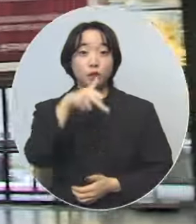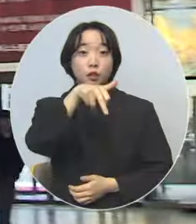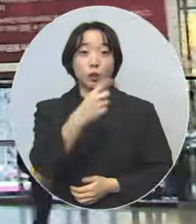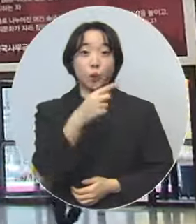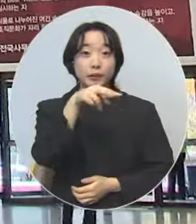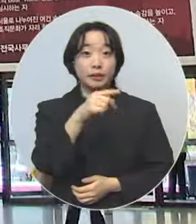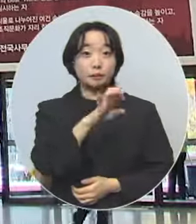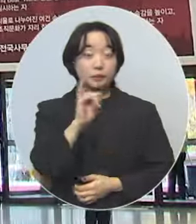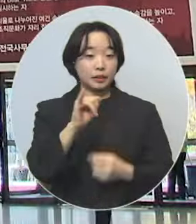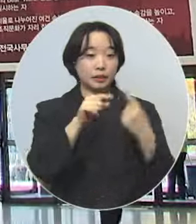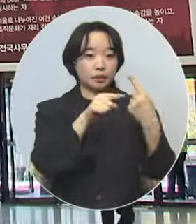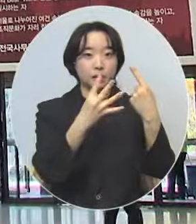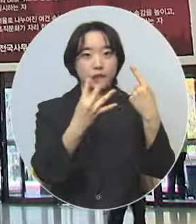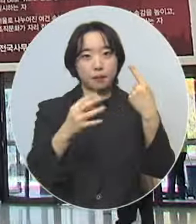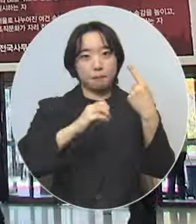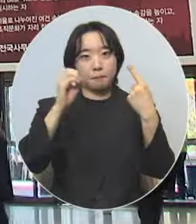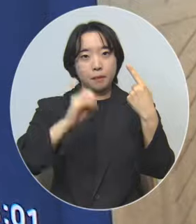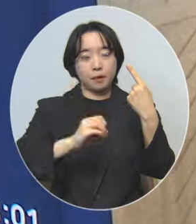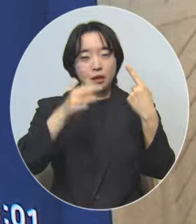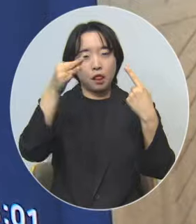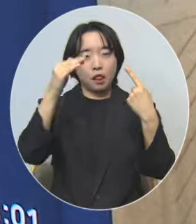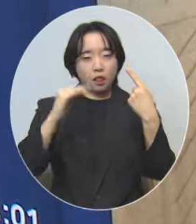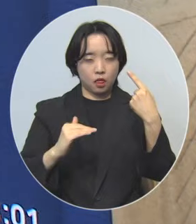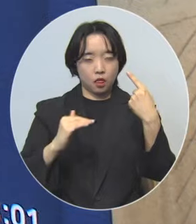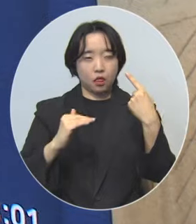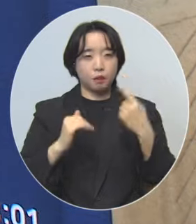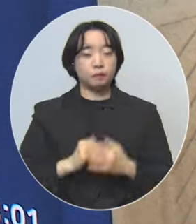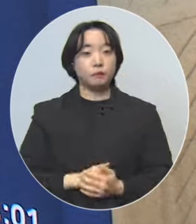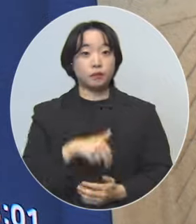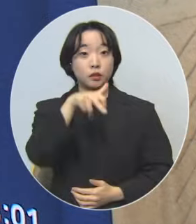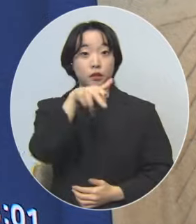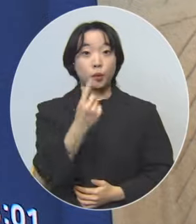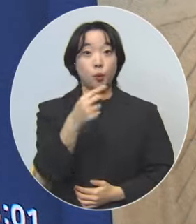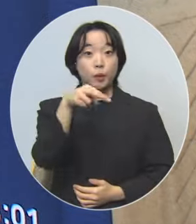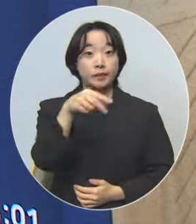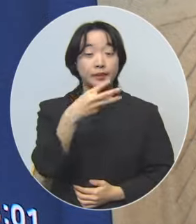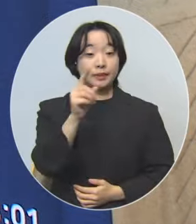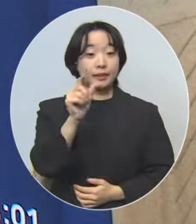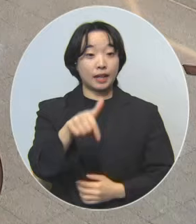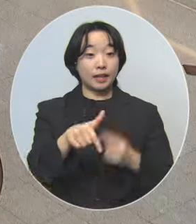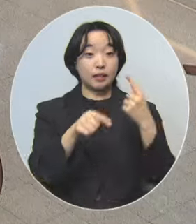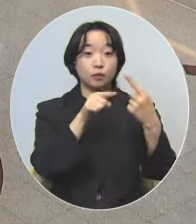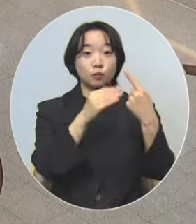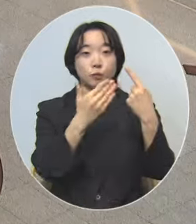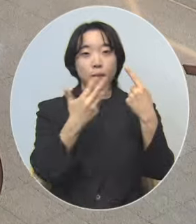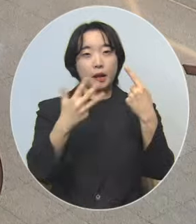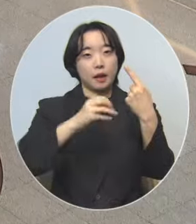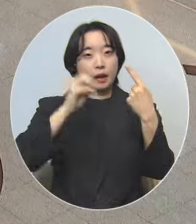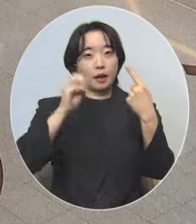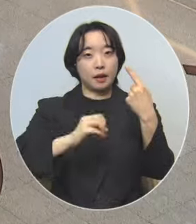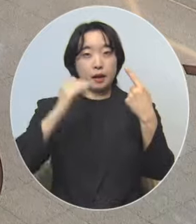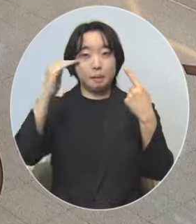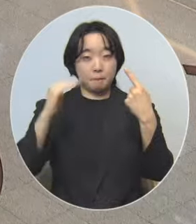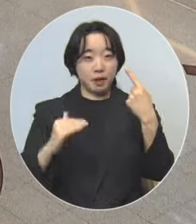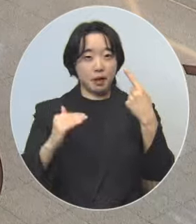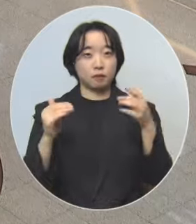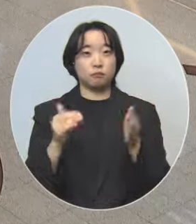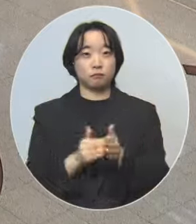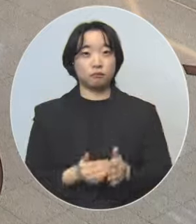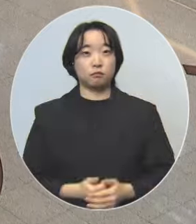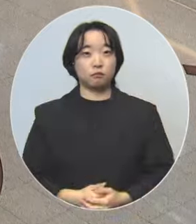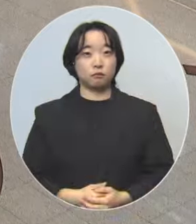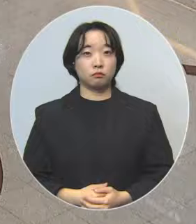대비 1.44% 락한 2464 코스닥 지수는 1.98% 내린 677.3 장을